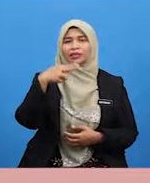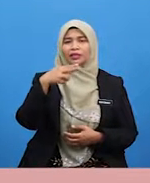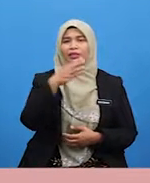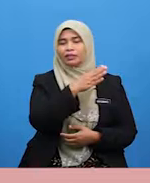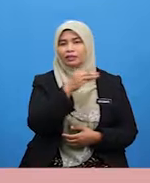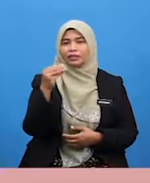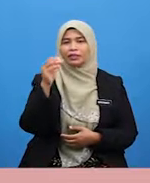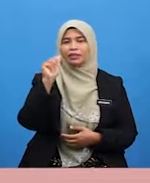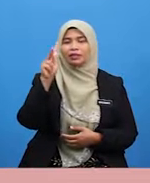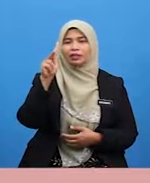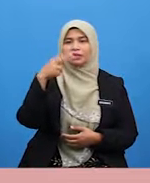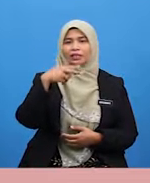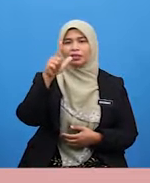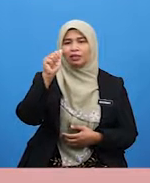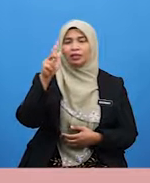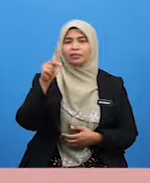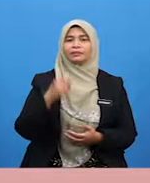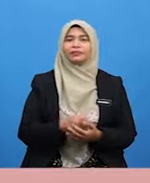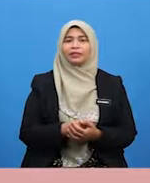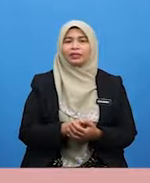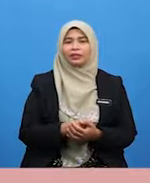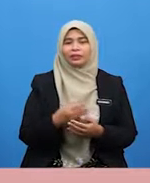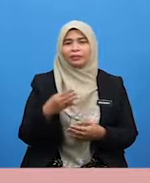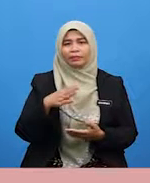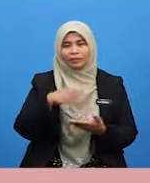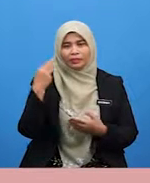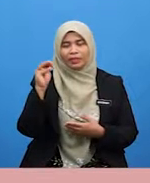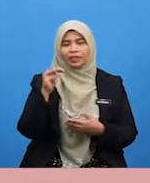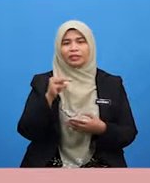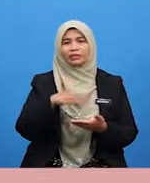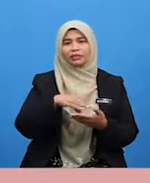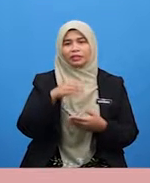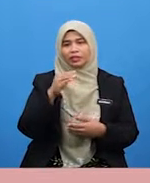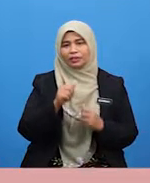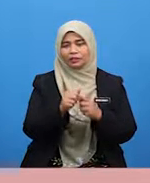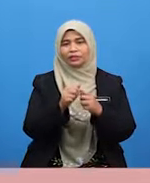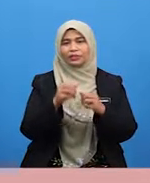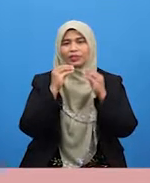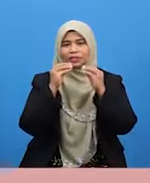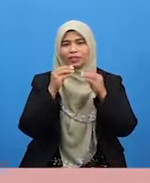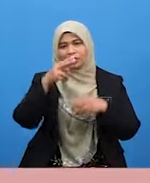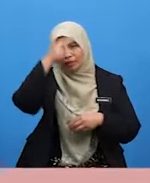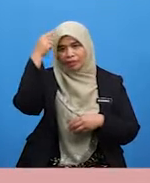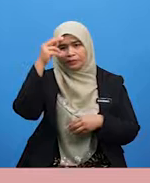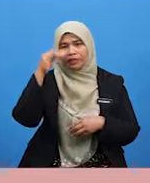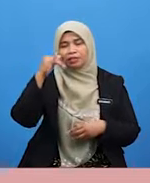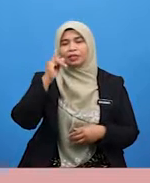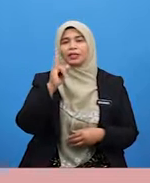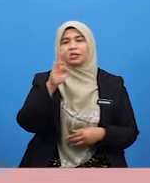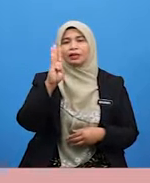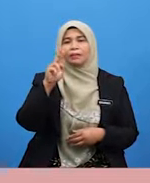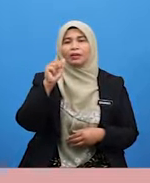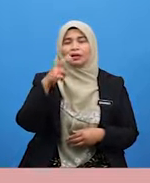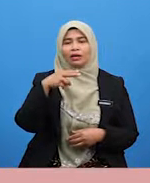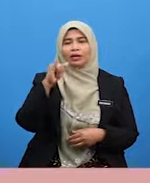akidah ialah mereka menganut ajaran Nabi Ibrahim alaihissalam dan Nabi Ismail alaihissalam,